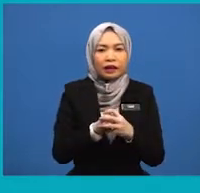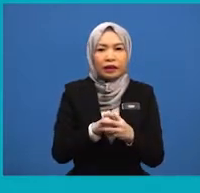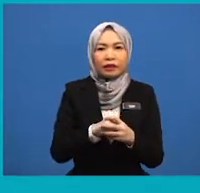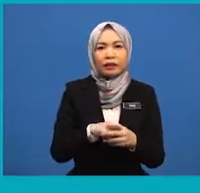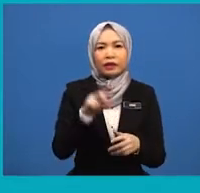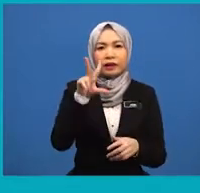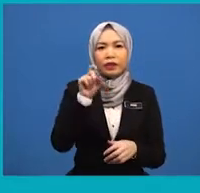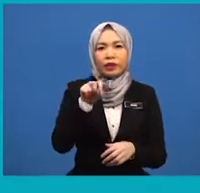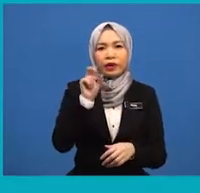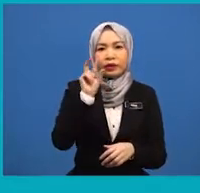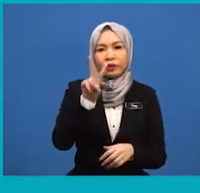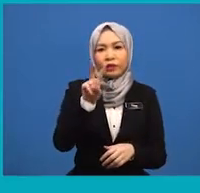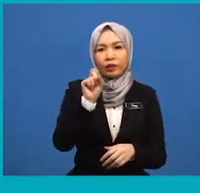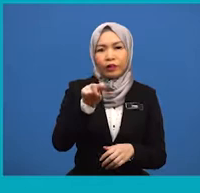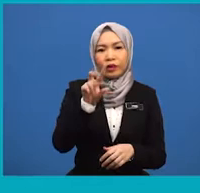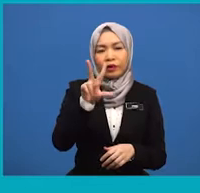3.2.1.2 dan